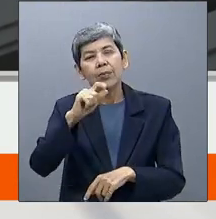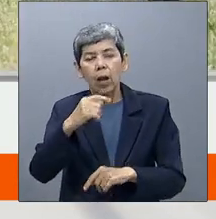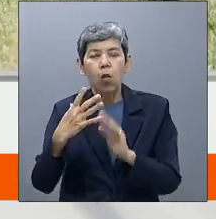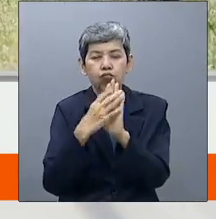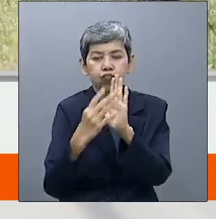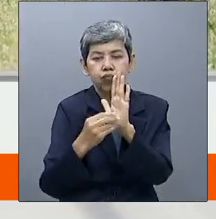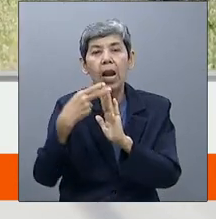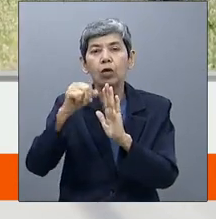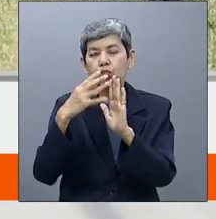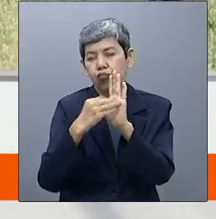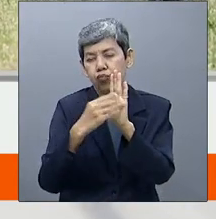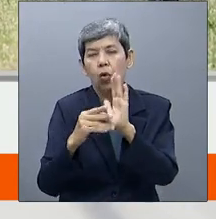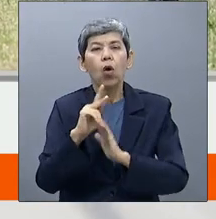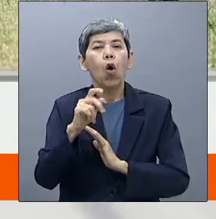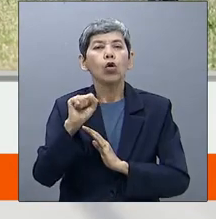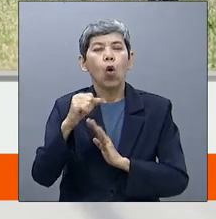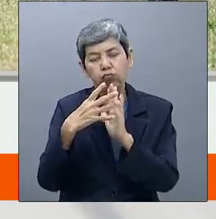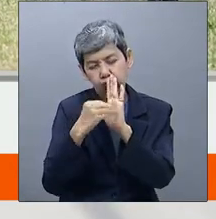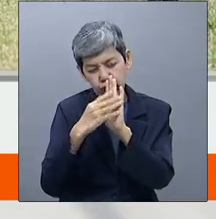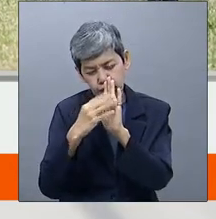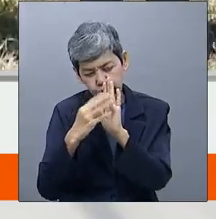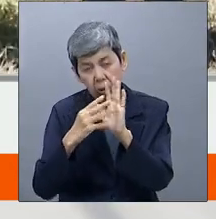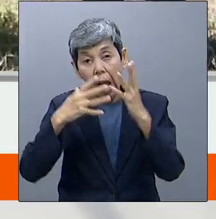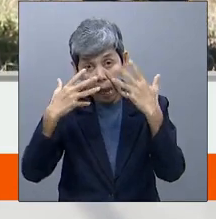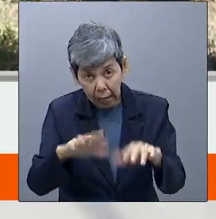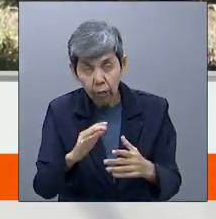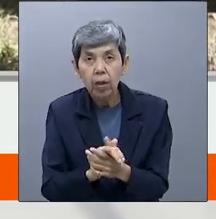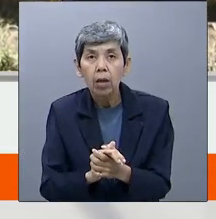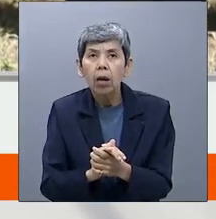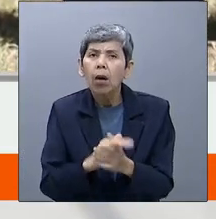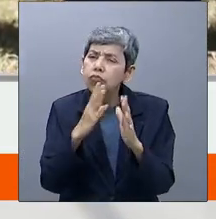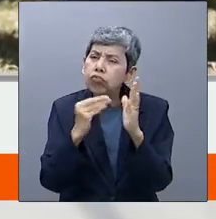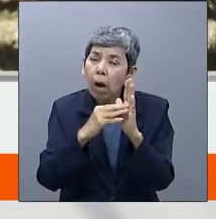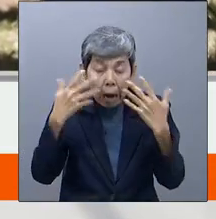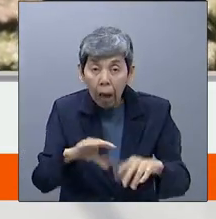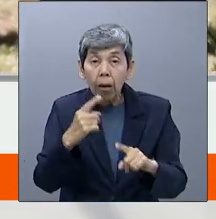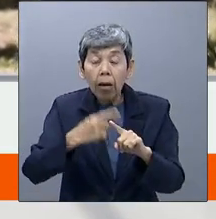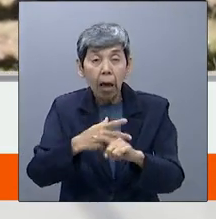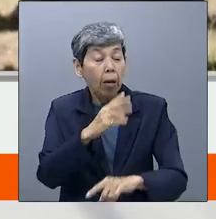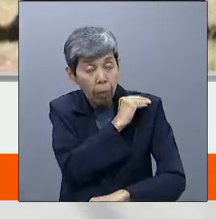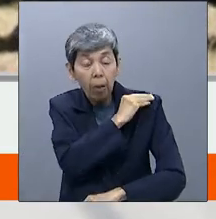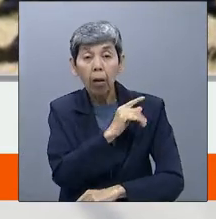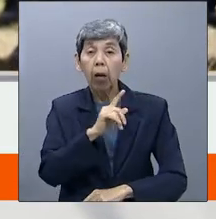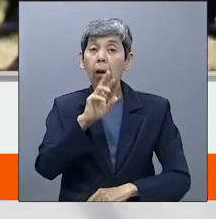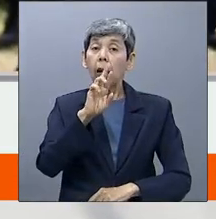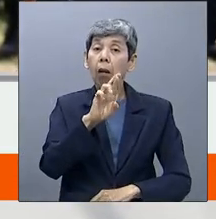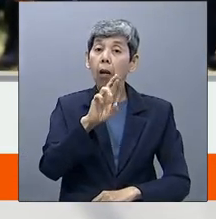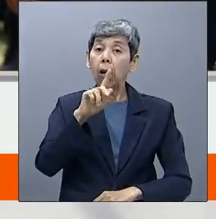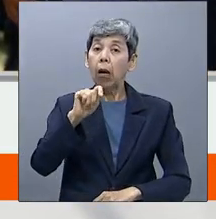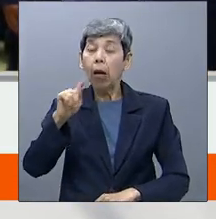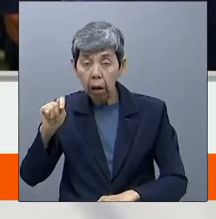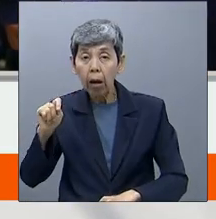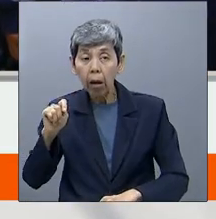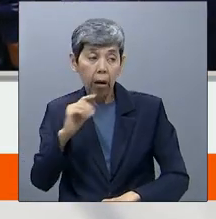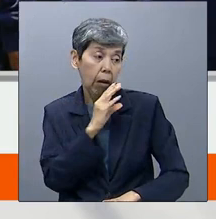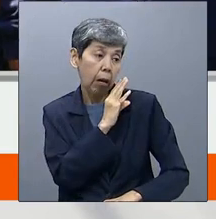ลักสูตรกศเนี่ยนะ ค ่ ะ สามสี่เดือนกลับมาก็ติดเรื่อยๆตำรวจสี่ให้แ หละค่ะค่อนข้าง